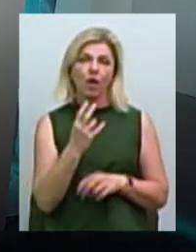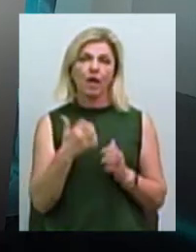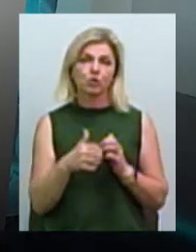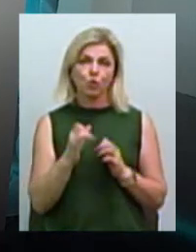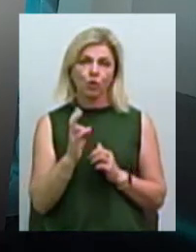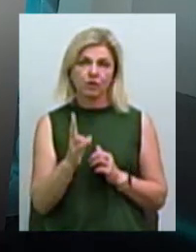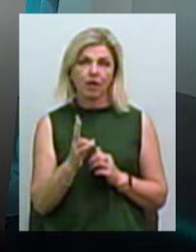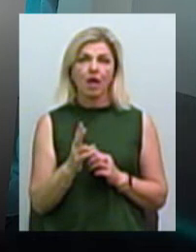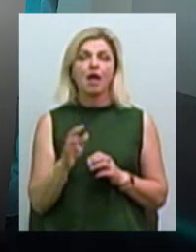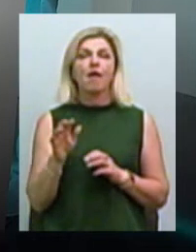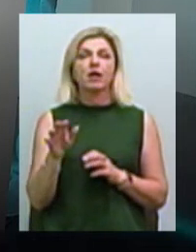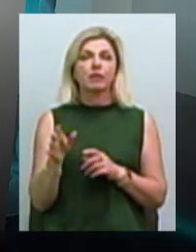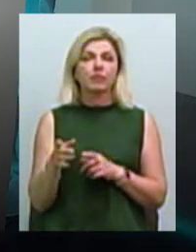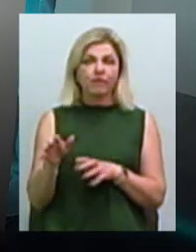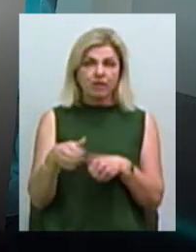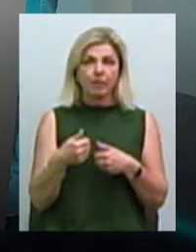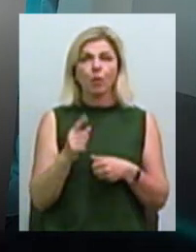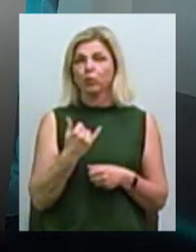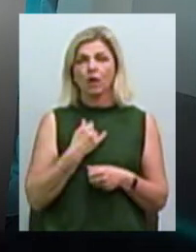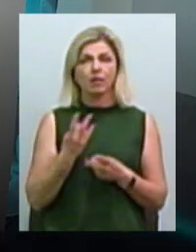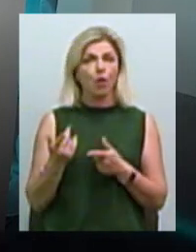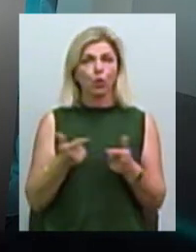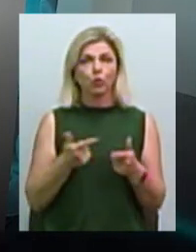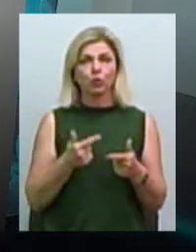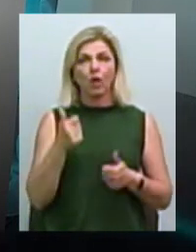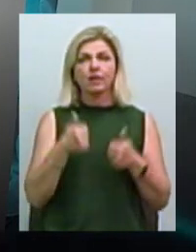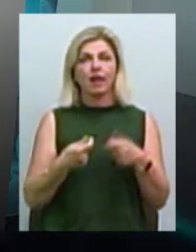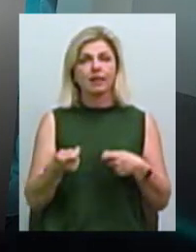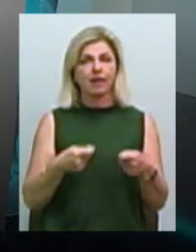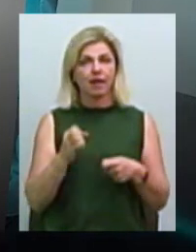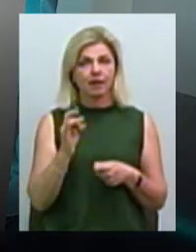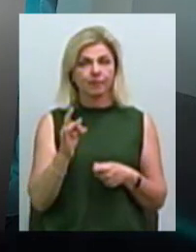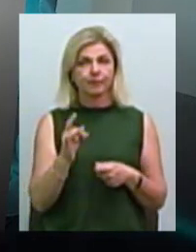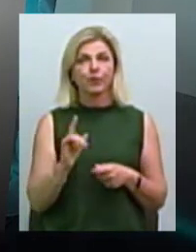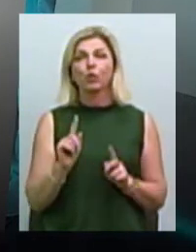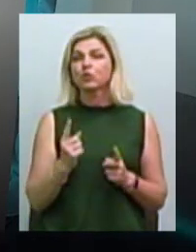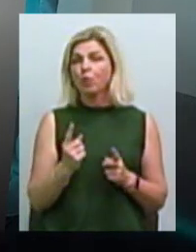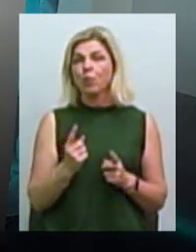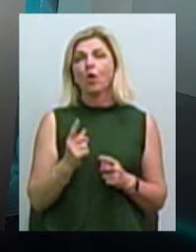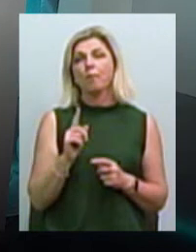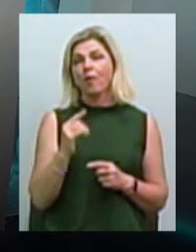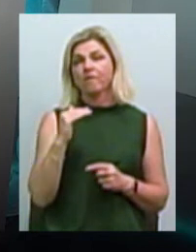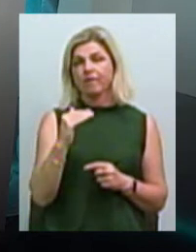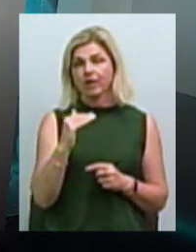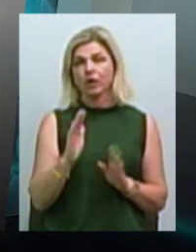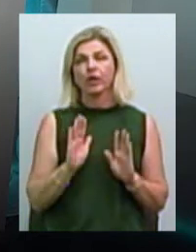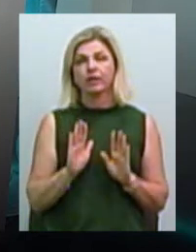Одеса-Миколаїв-Херсон. Вилучені через те, що у нас не готов був тендер. Чого саме? Бо у лютому ми